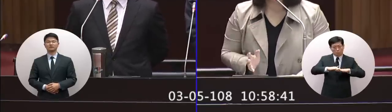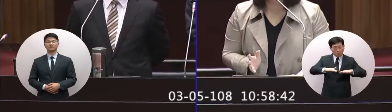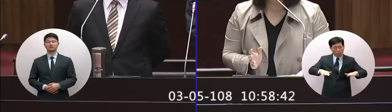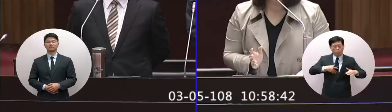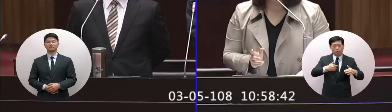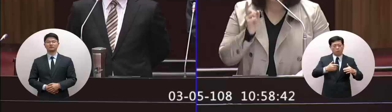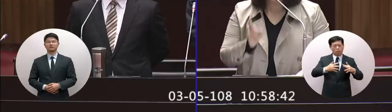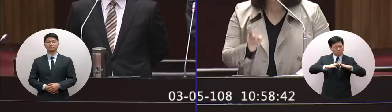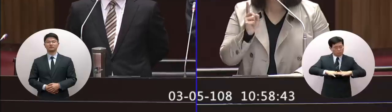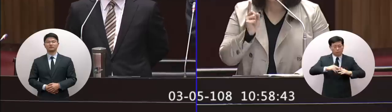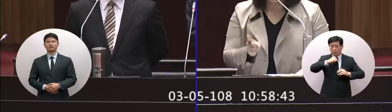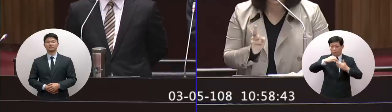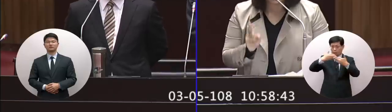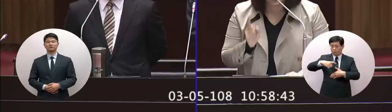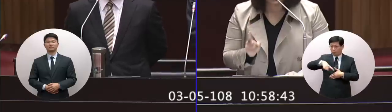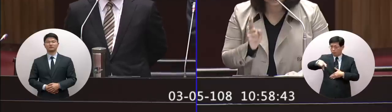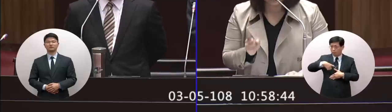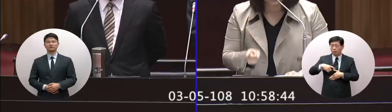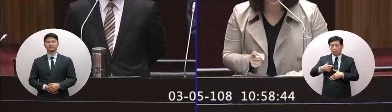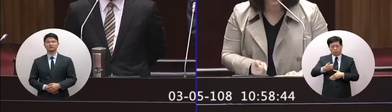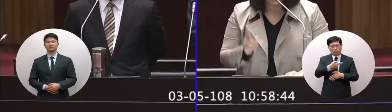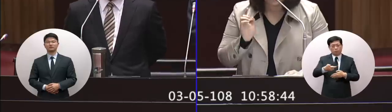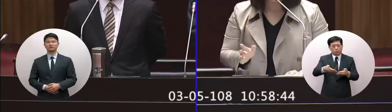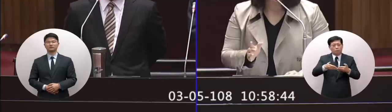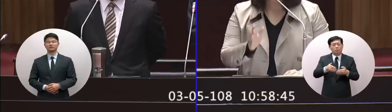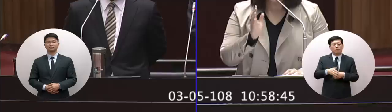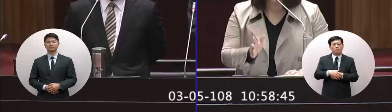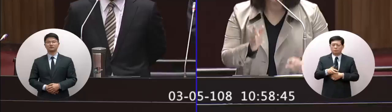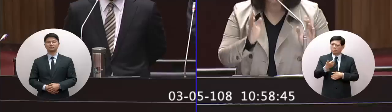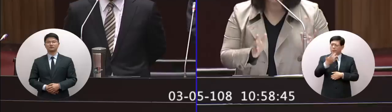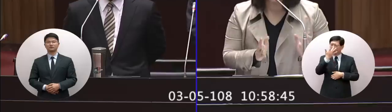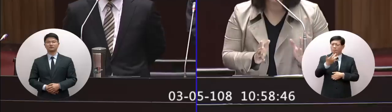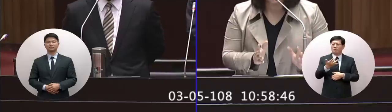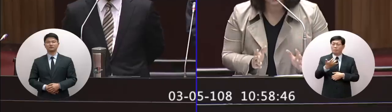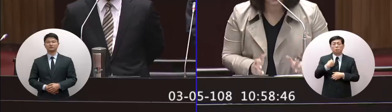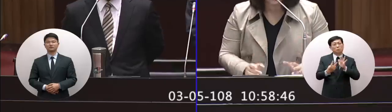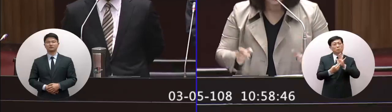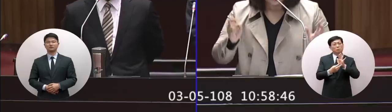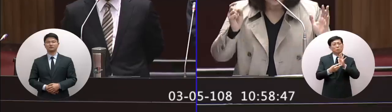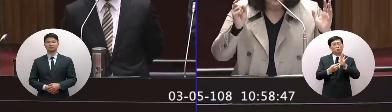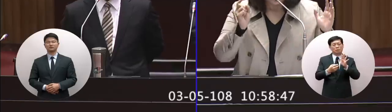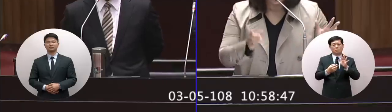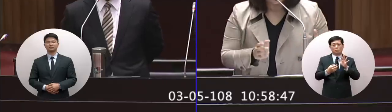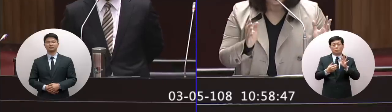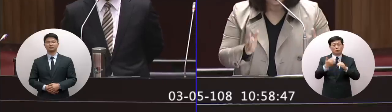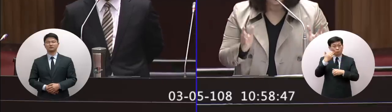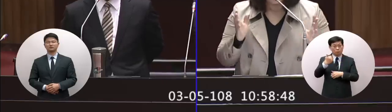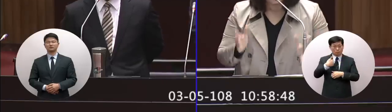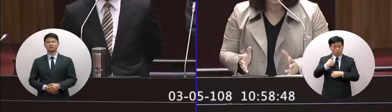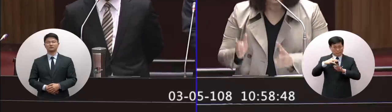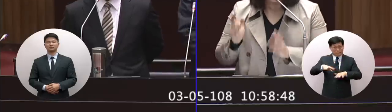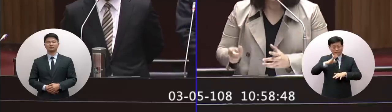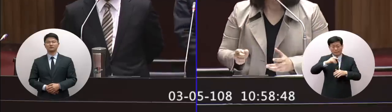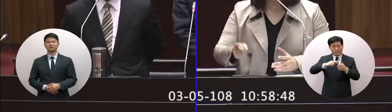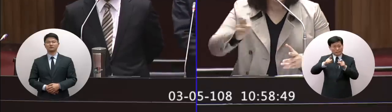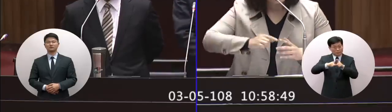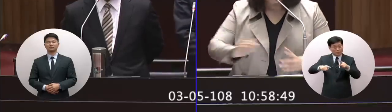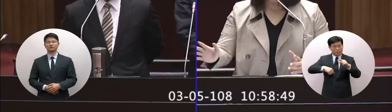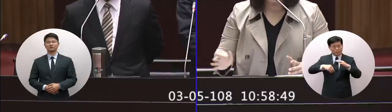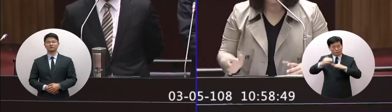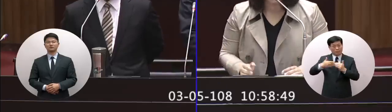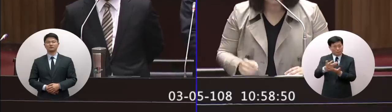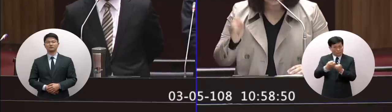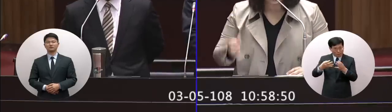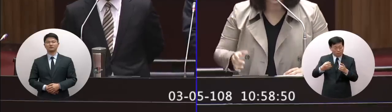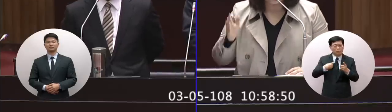的两岸关系，我觉得这是相对重要的。我不懂，这是我所说的，就是说，如果这两岸和平协议如果要算数，这